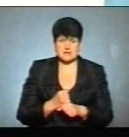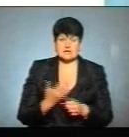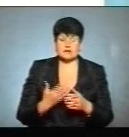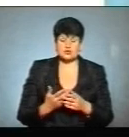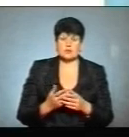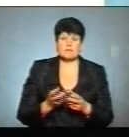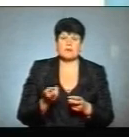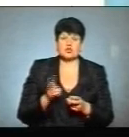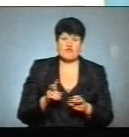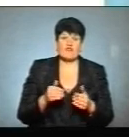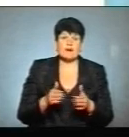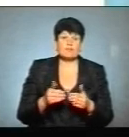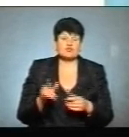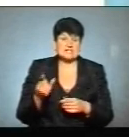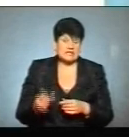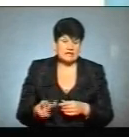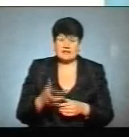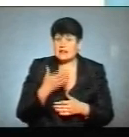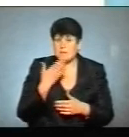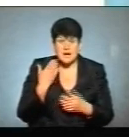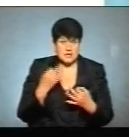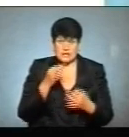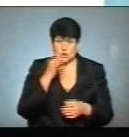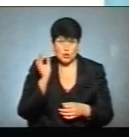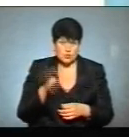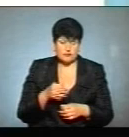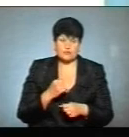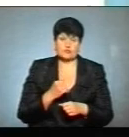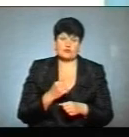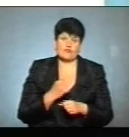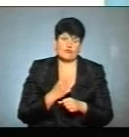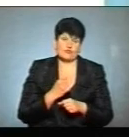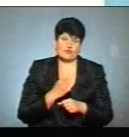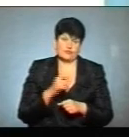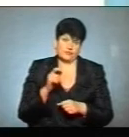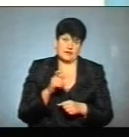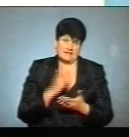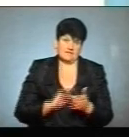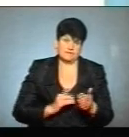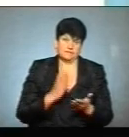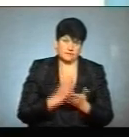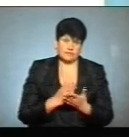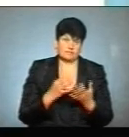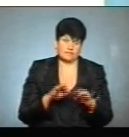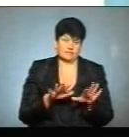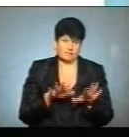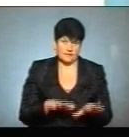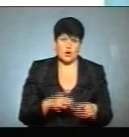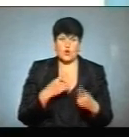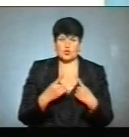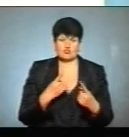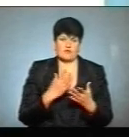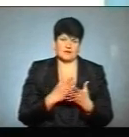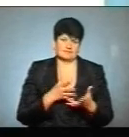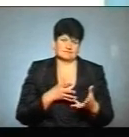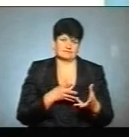прийшов випускник, він ще не має досвіду, це не є проблема. Якщо у роботодавця є вакансія, яка би підходила, тоді розмова йде з